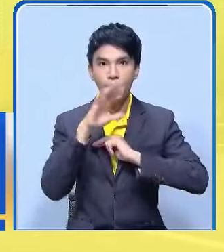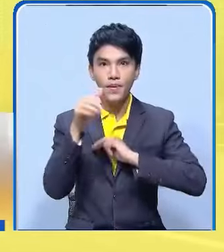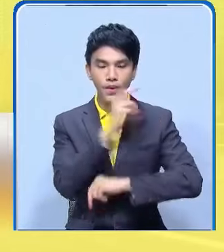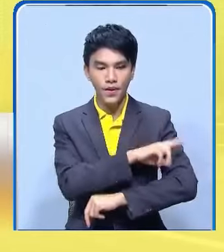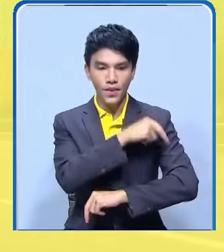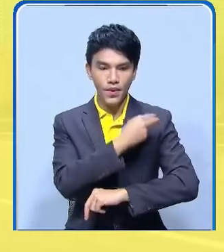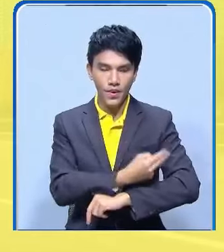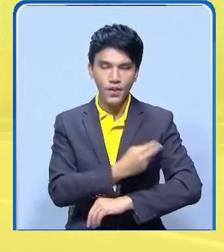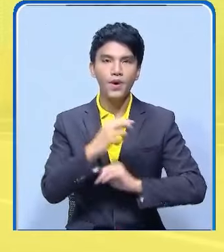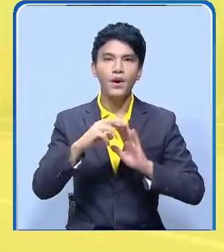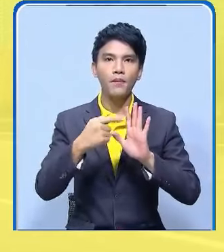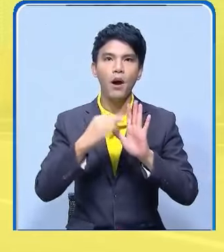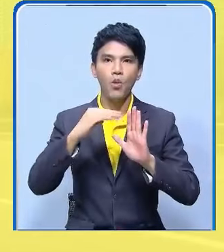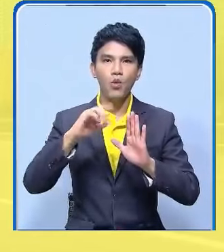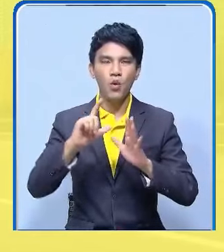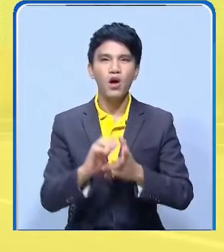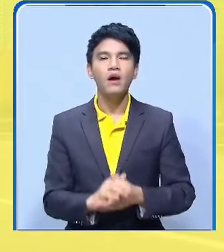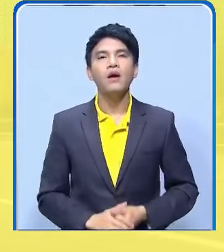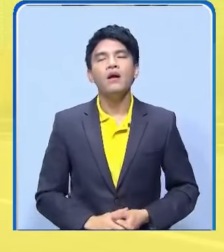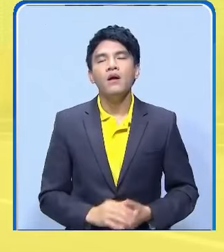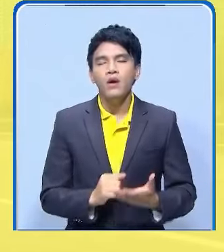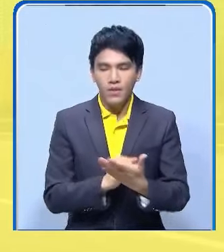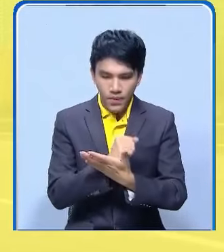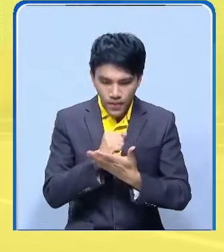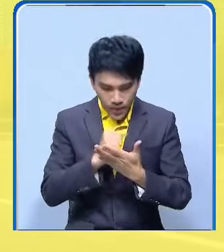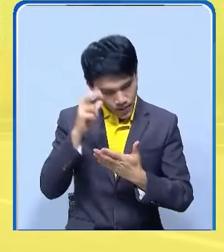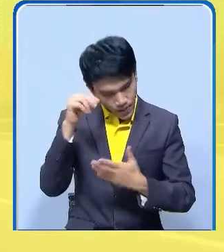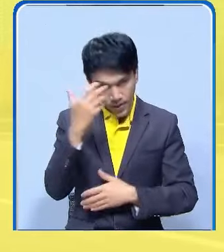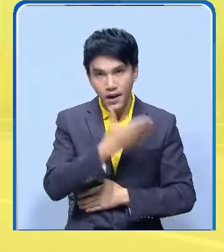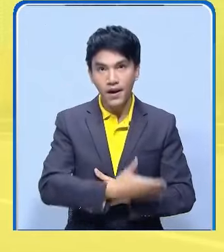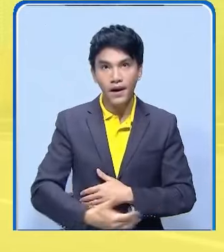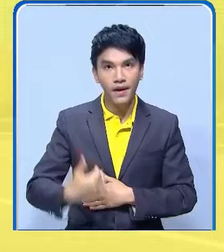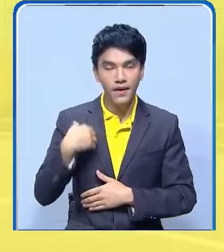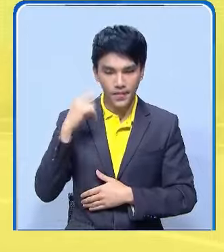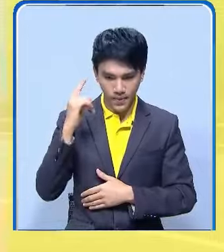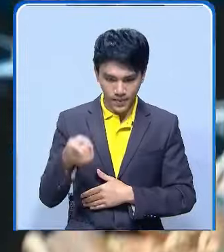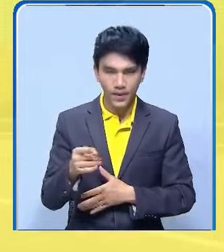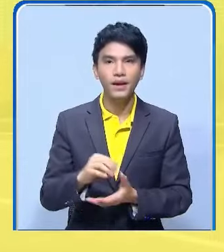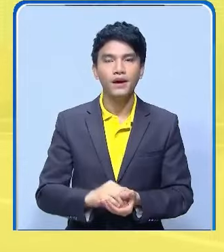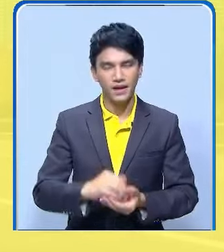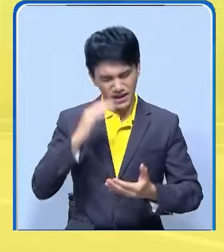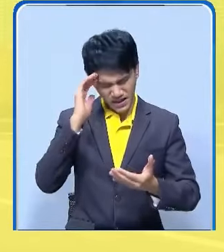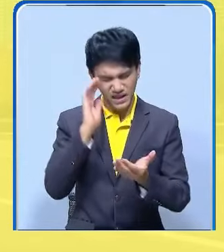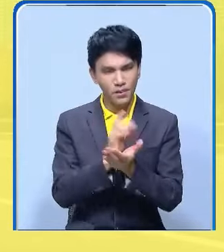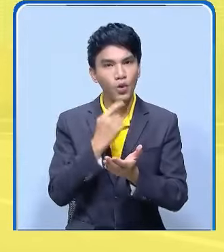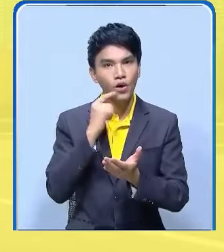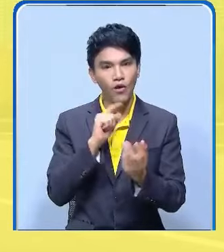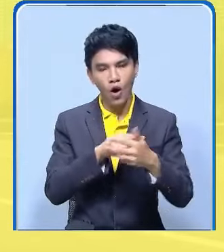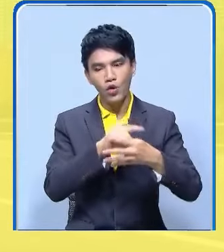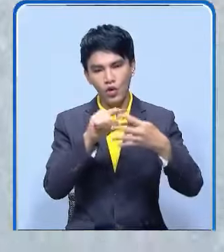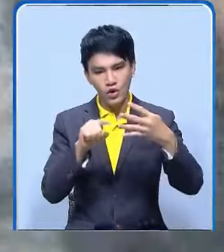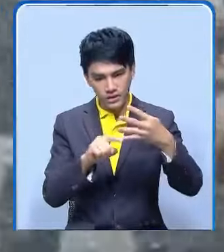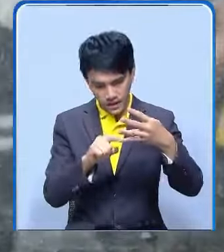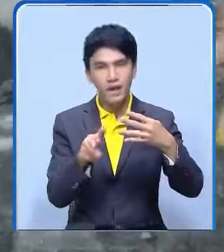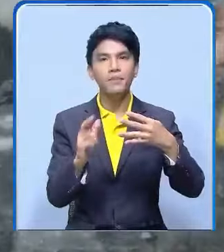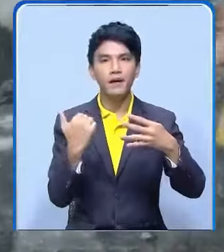บาลเปาโลโชคชัย4พบว่ามีสารเมทแอมเฟตามีนในร่างกายจริงๆตำรวจแจ้ง4ข้อหาหนักเลยค่ะคือ1มีอาวุธ